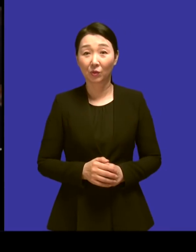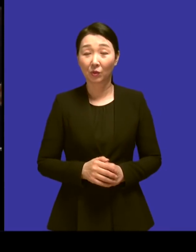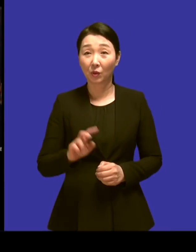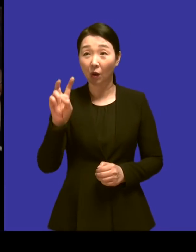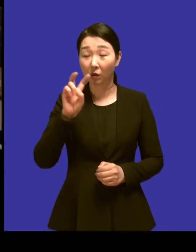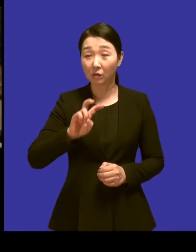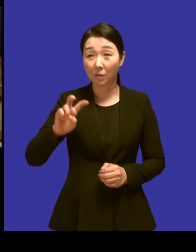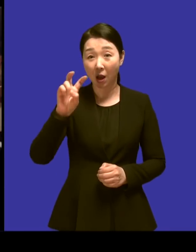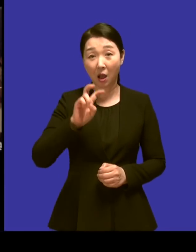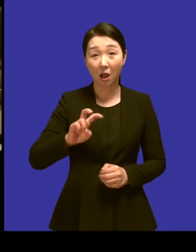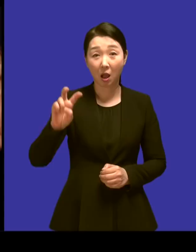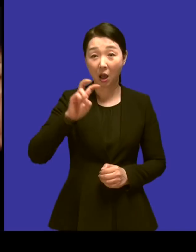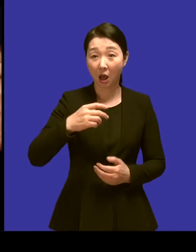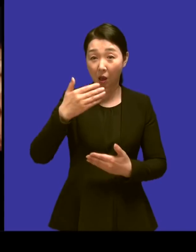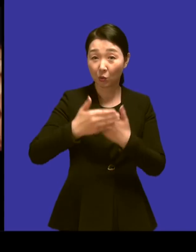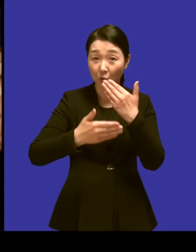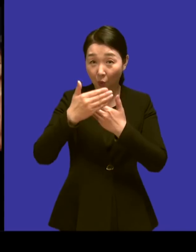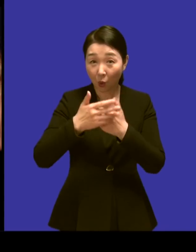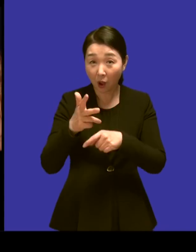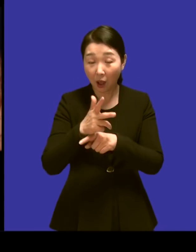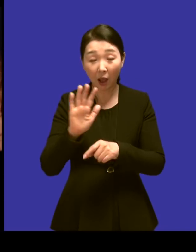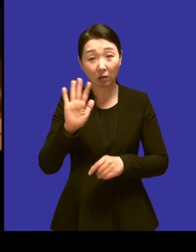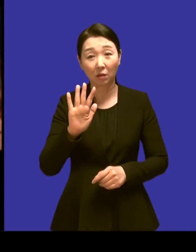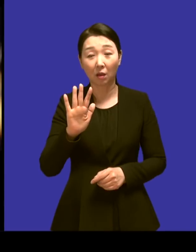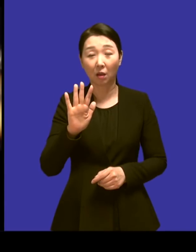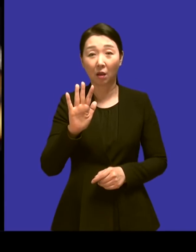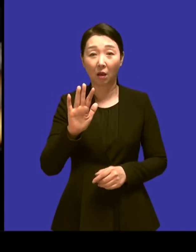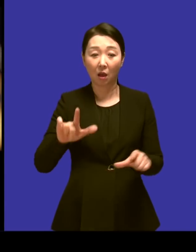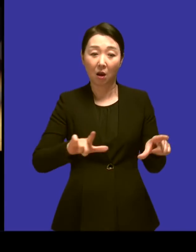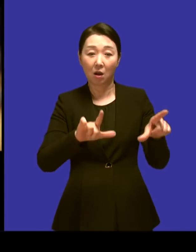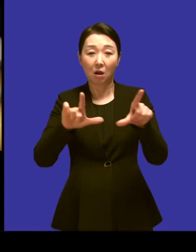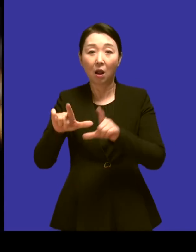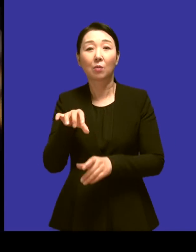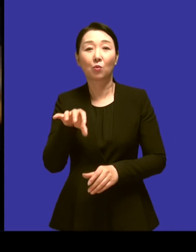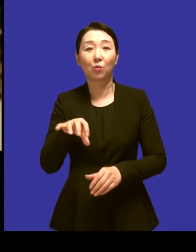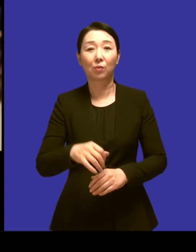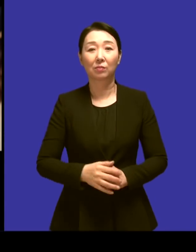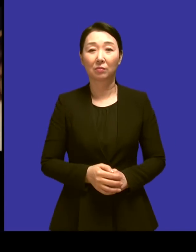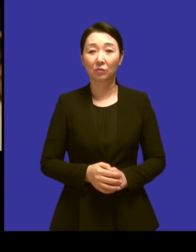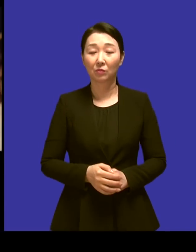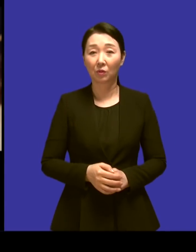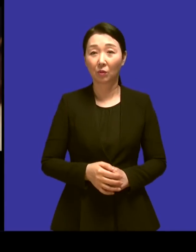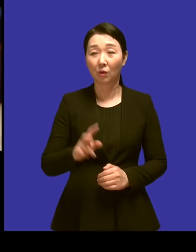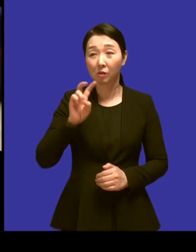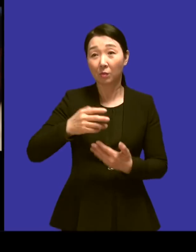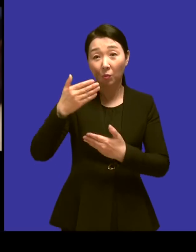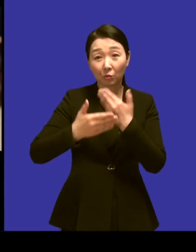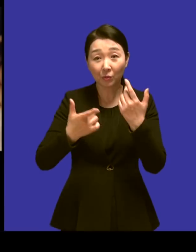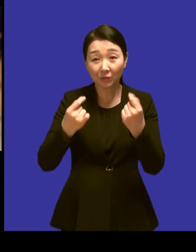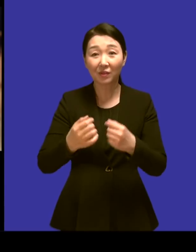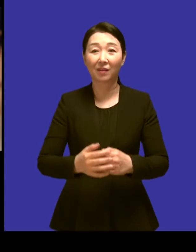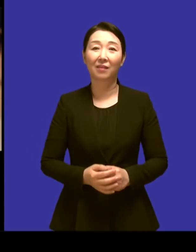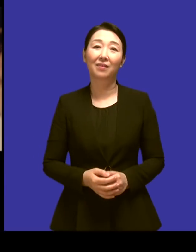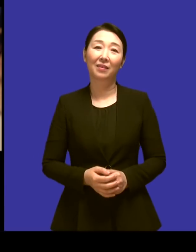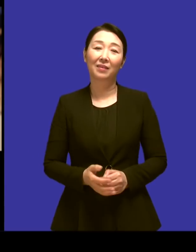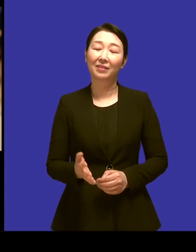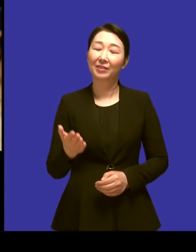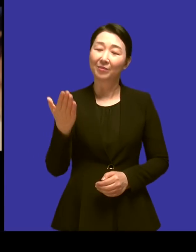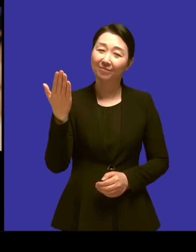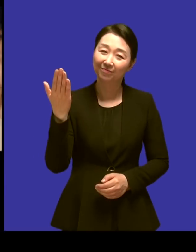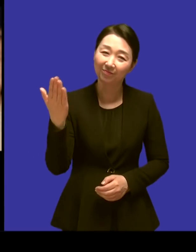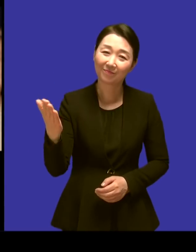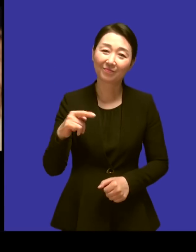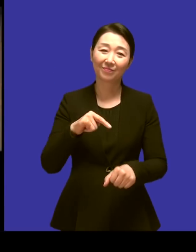뮤직비디오인가요? 라이브 현장. 현장인데 네. 이렇게 굉장히 뮤직비디오 같네요. 맞아요. 당신의